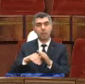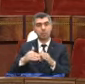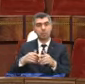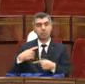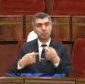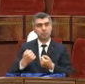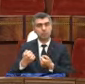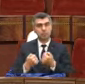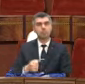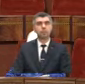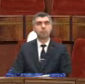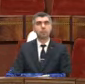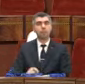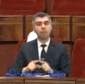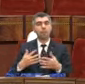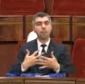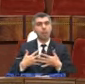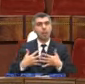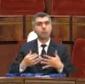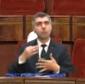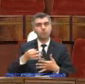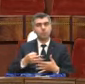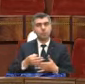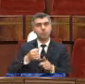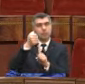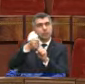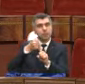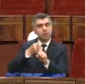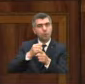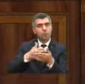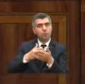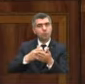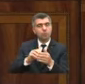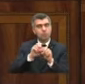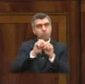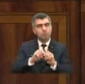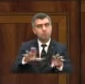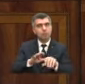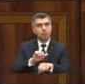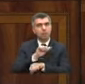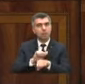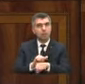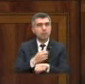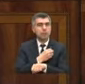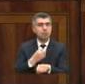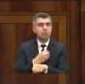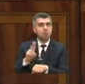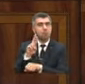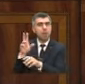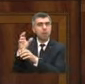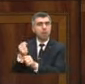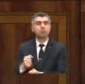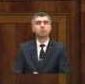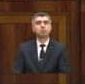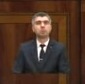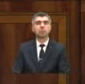أن نعرب عن فخرنا واعتزازنا الشديدين بورش تعزيز الحماية الاجتماعية، وهو ورش ملكي بامتياز